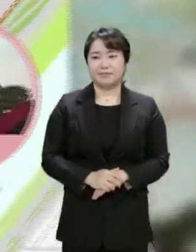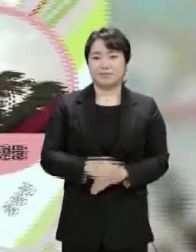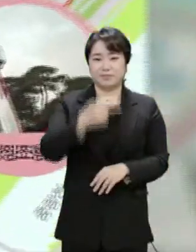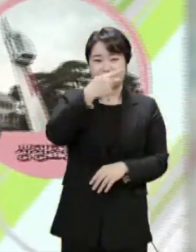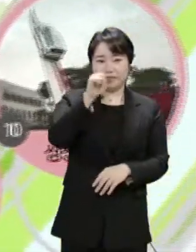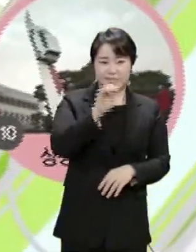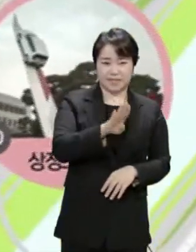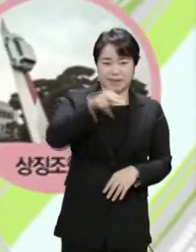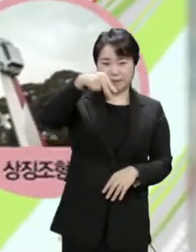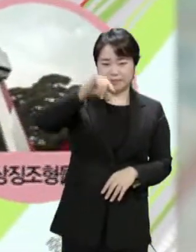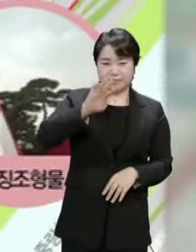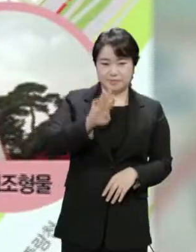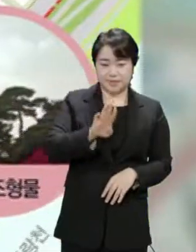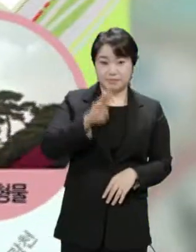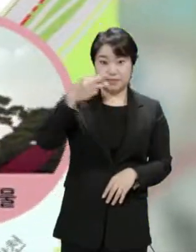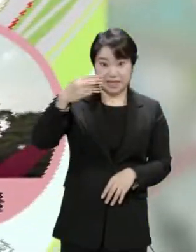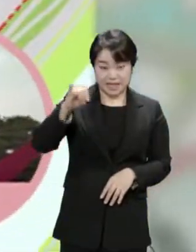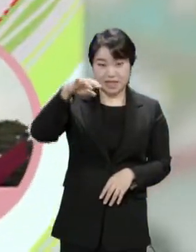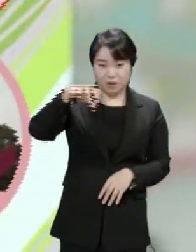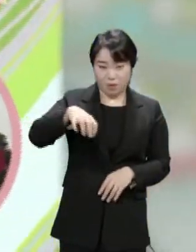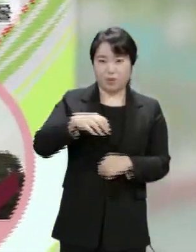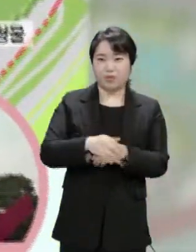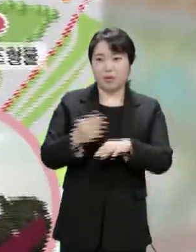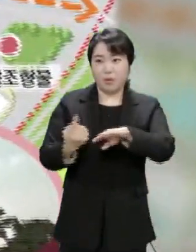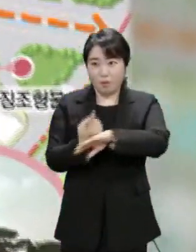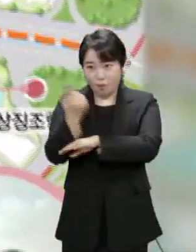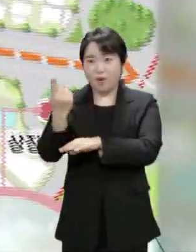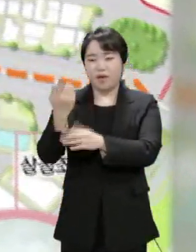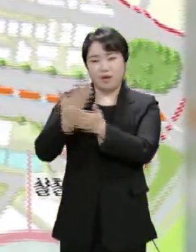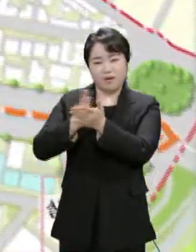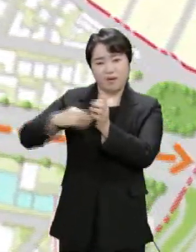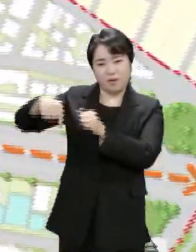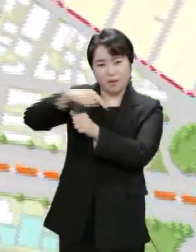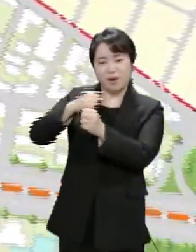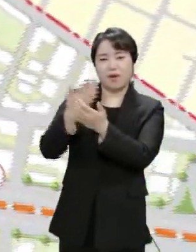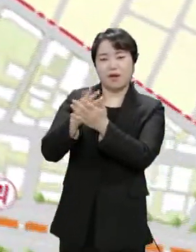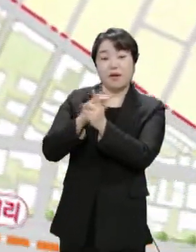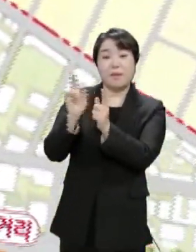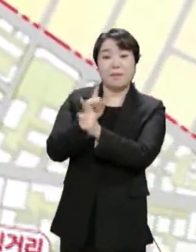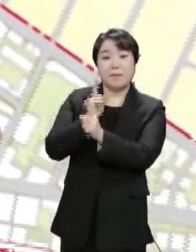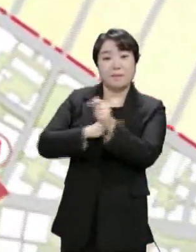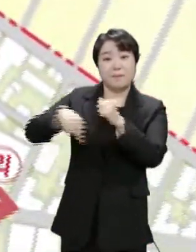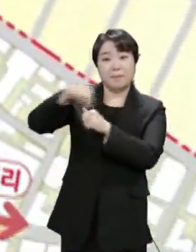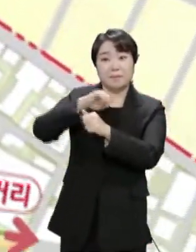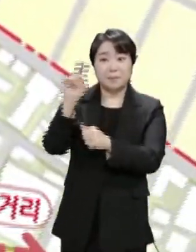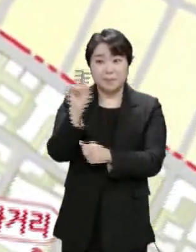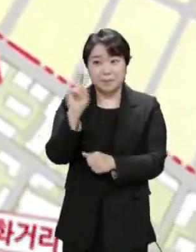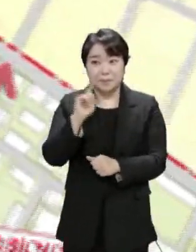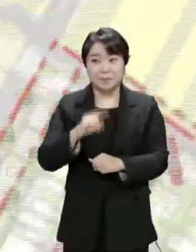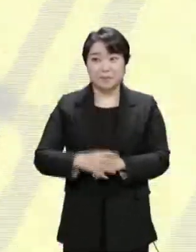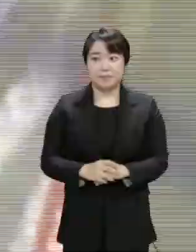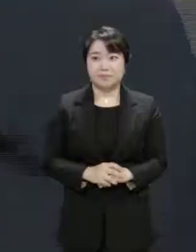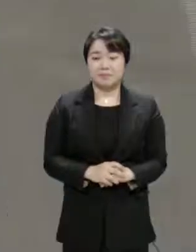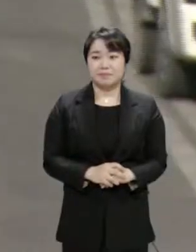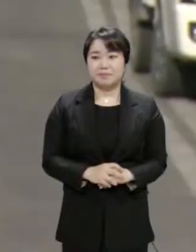답심리 자동차 부품 상가 일대의 이면도로 환경 정비와 시설 현대화는 어디까지 진행됐을까?